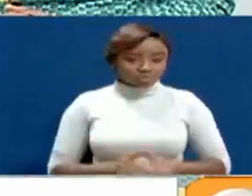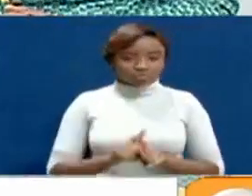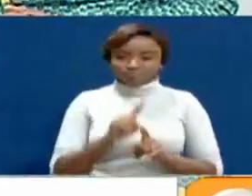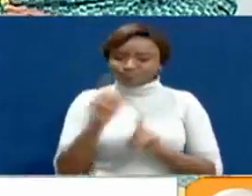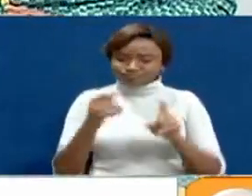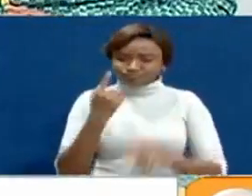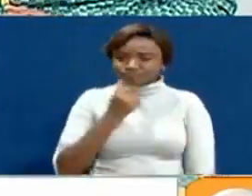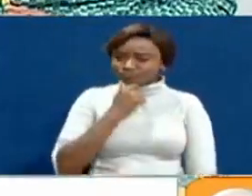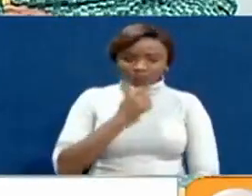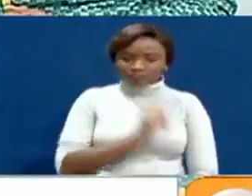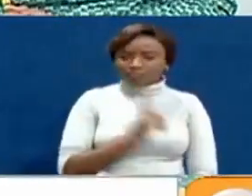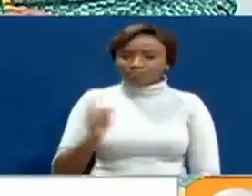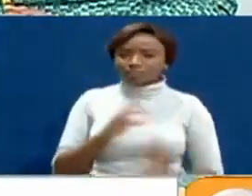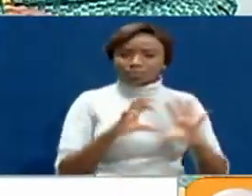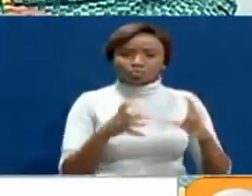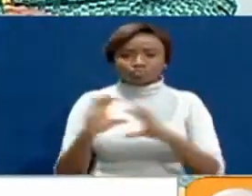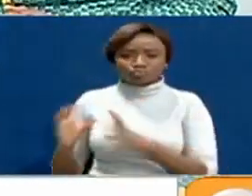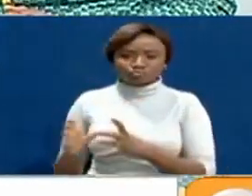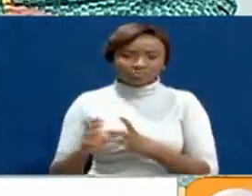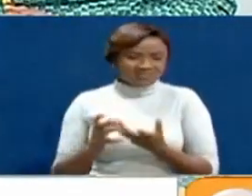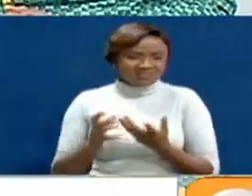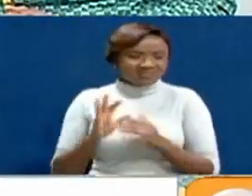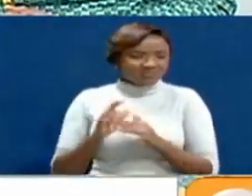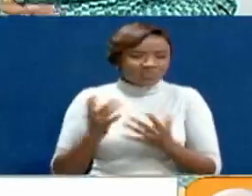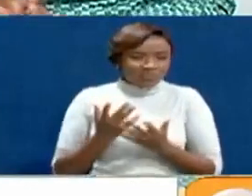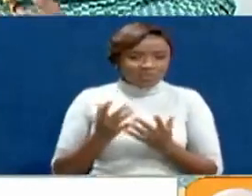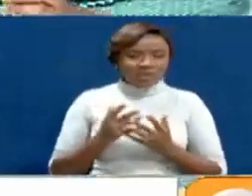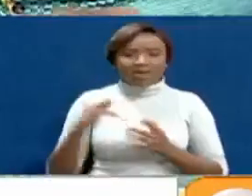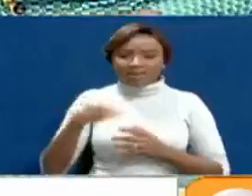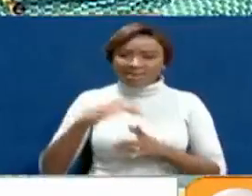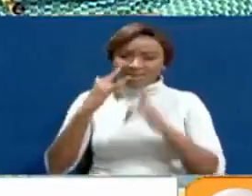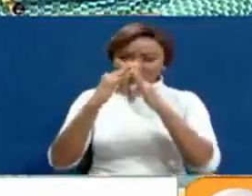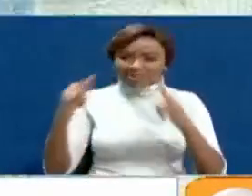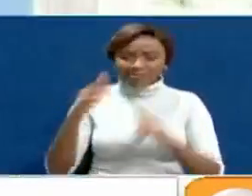na magenge hayo yanayotekeleza uhalifu katika kambi za polisi.